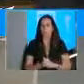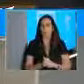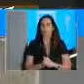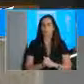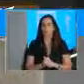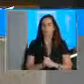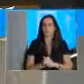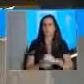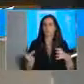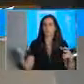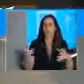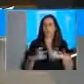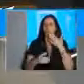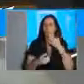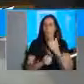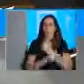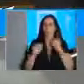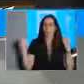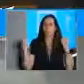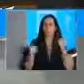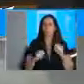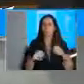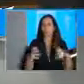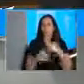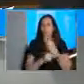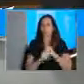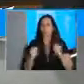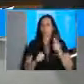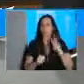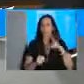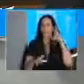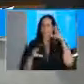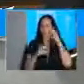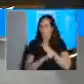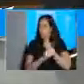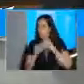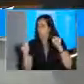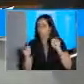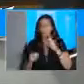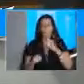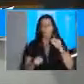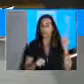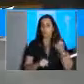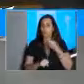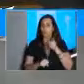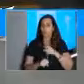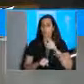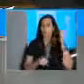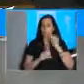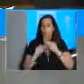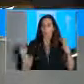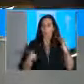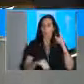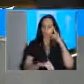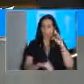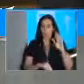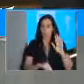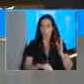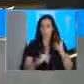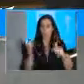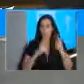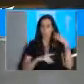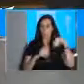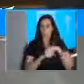היהודי הוא פלורליסטי, ויש בו תפיסות חילוניות, ויש בו תפיסות רפורמיות, ואת כולן צריך ללמד. אני חושב שמה